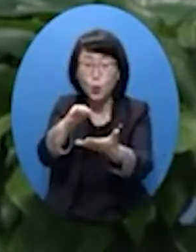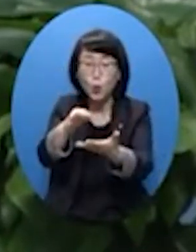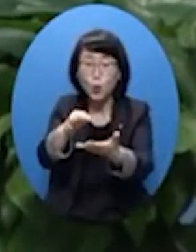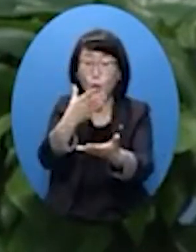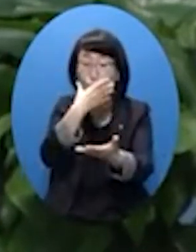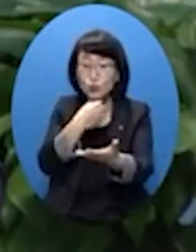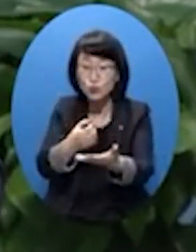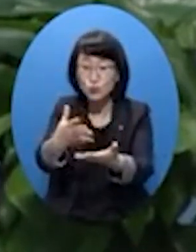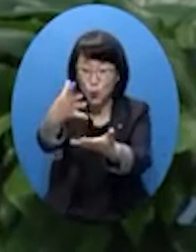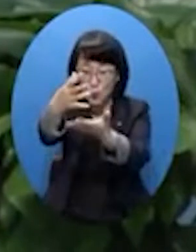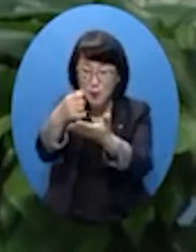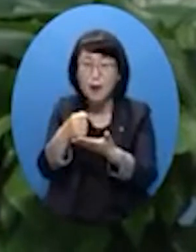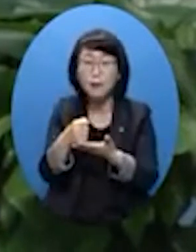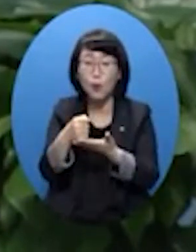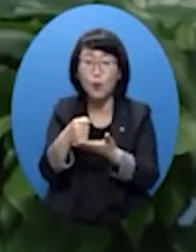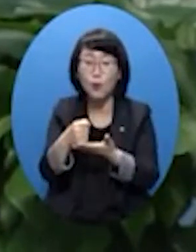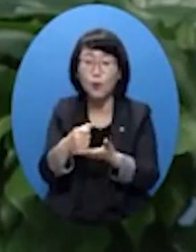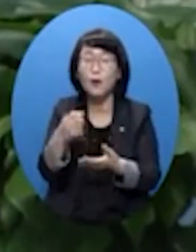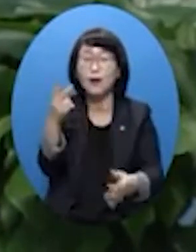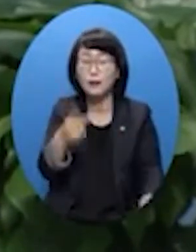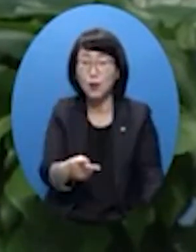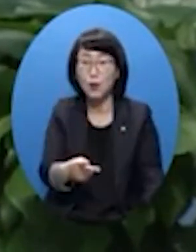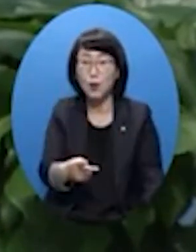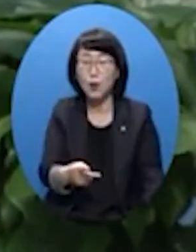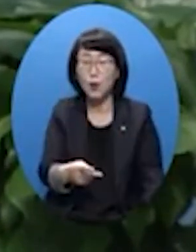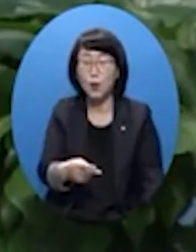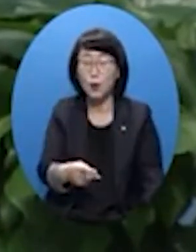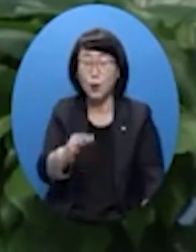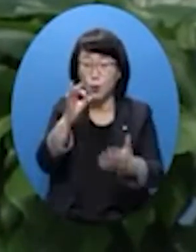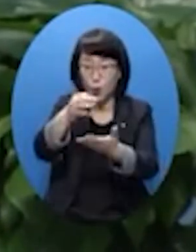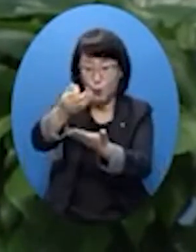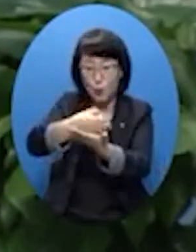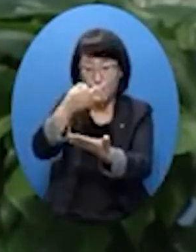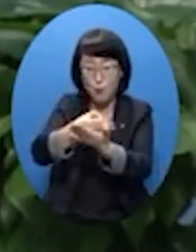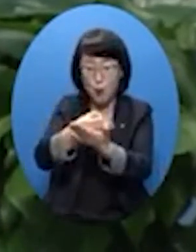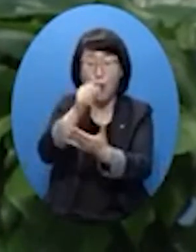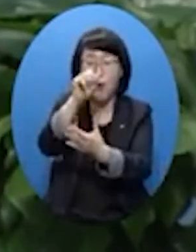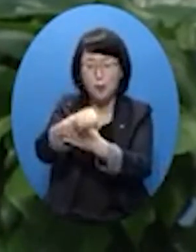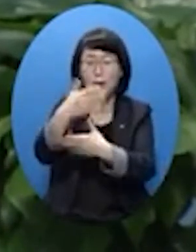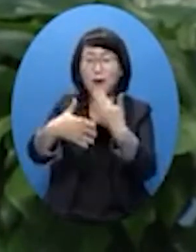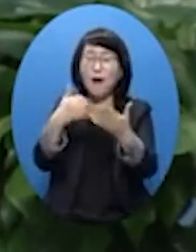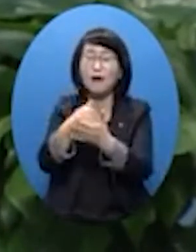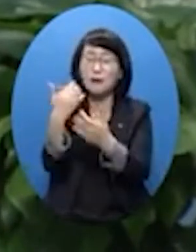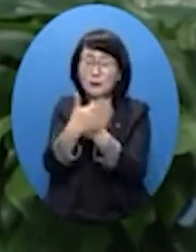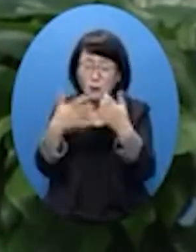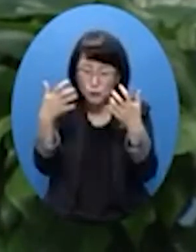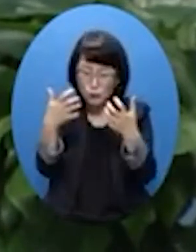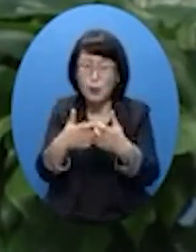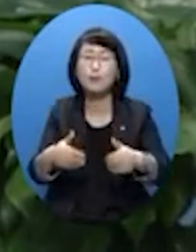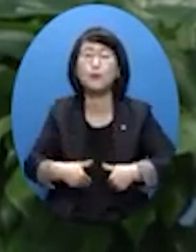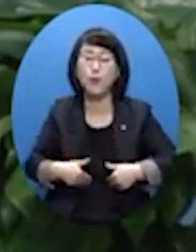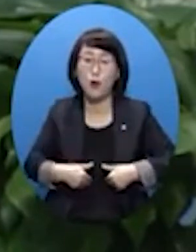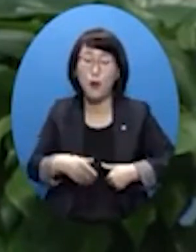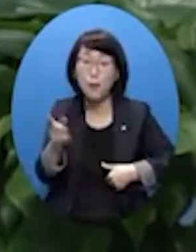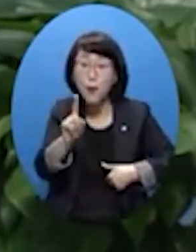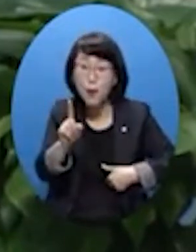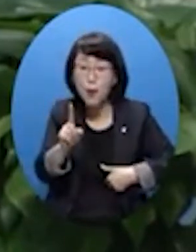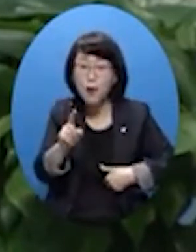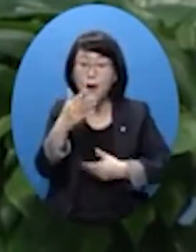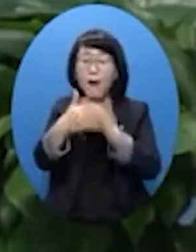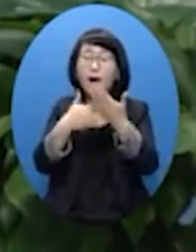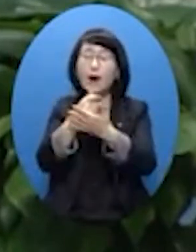함께 이 물질을 공부 해 준 하남에 됐는 은혜 충만한 있어야 되는데 그것이 바로 말씀을